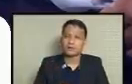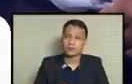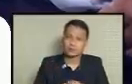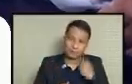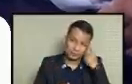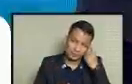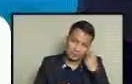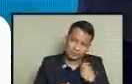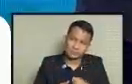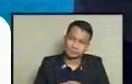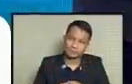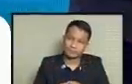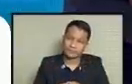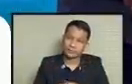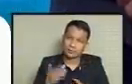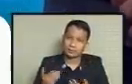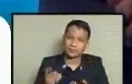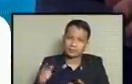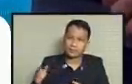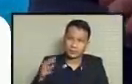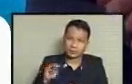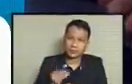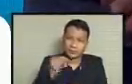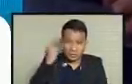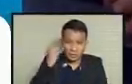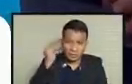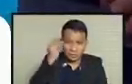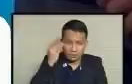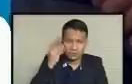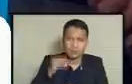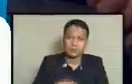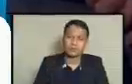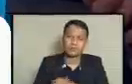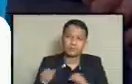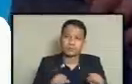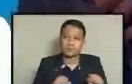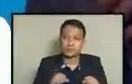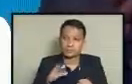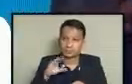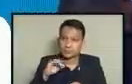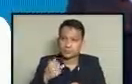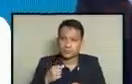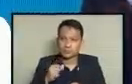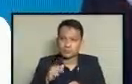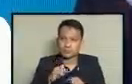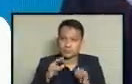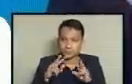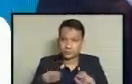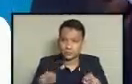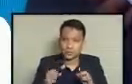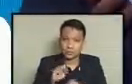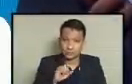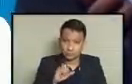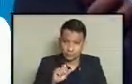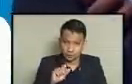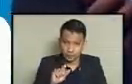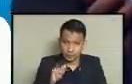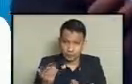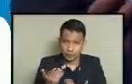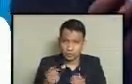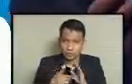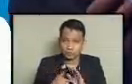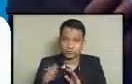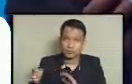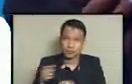Sige. Nasa yung telepono si Major Jojo Sereniano, Chief ng Complaint Investigation Section ng SOSHA. Magandang tanghali